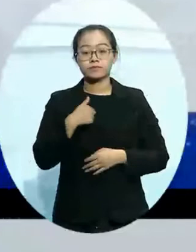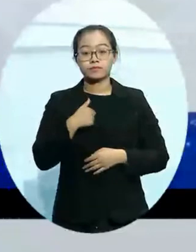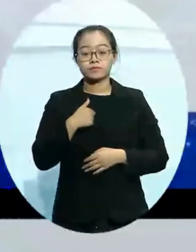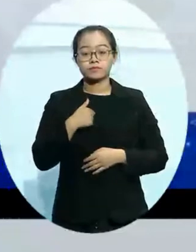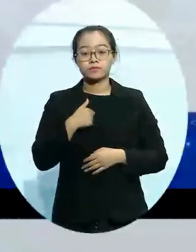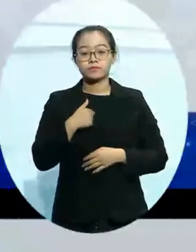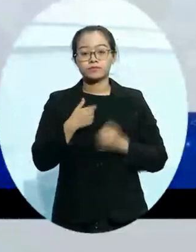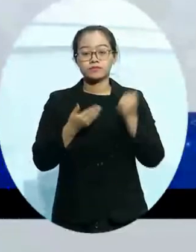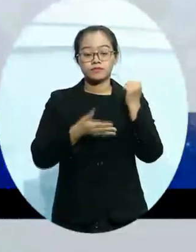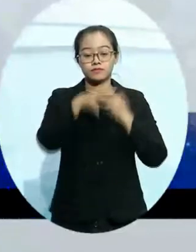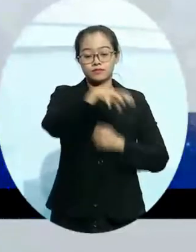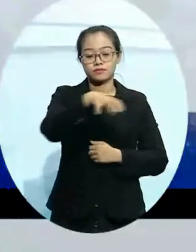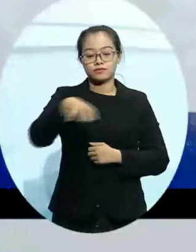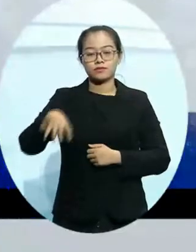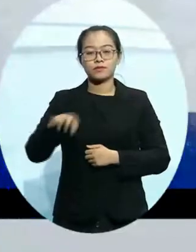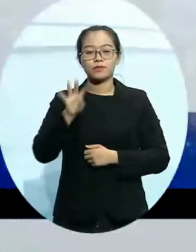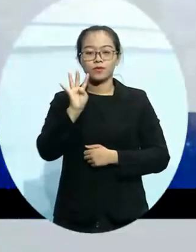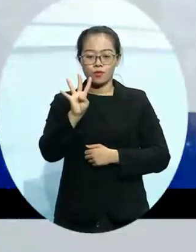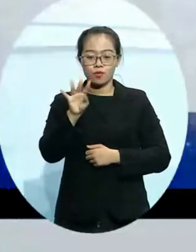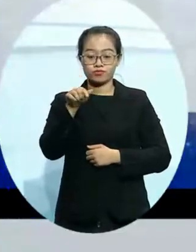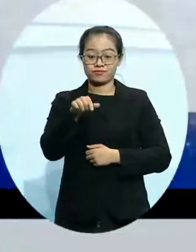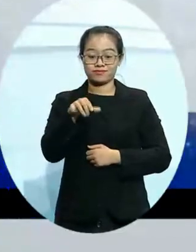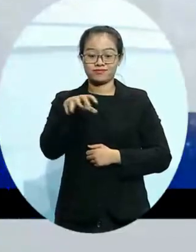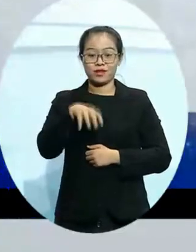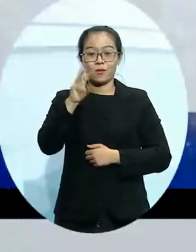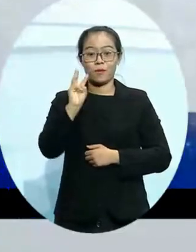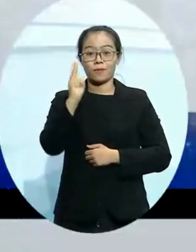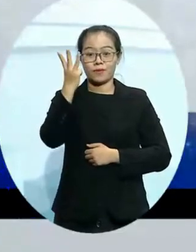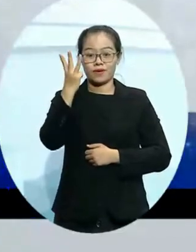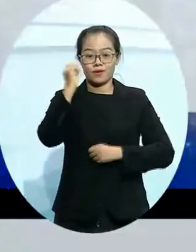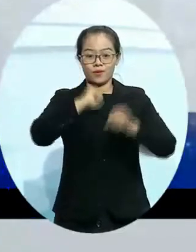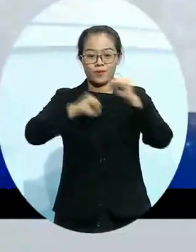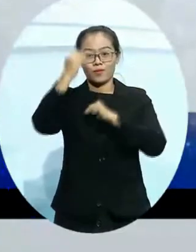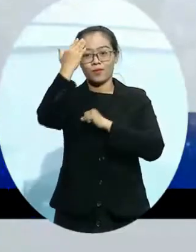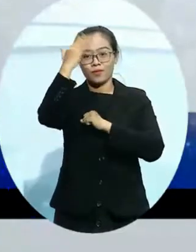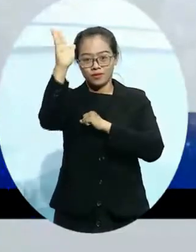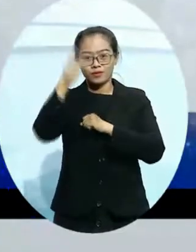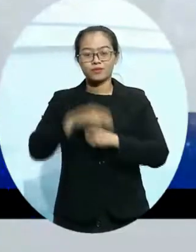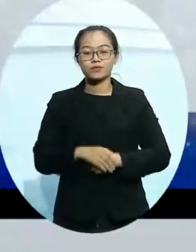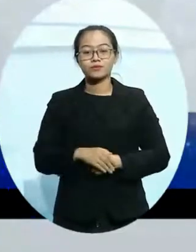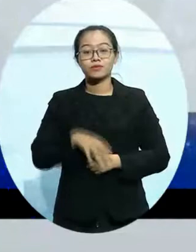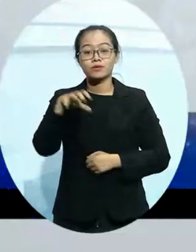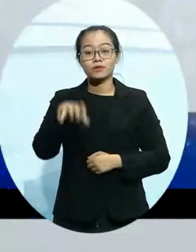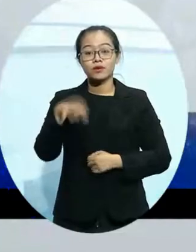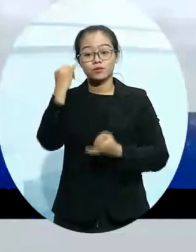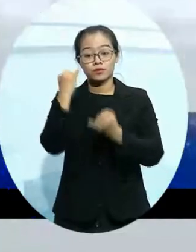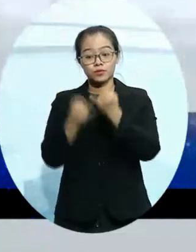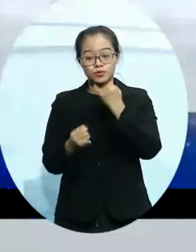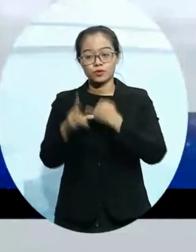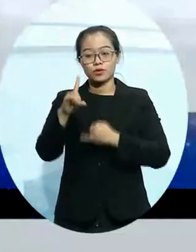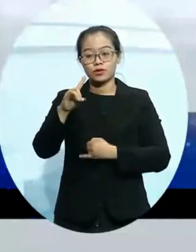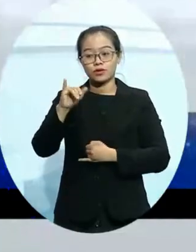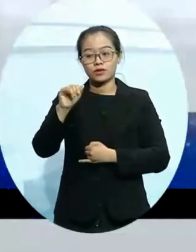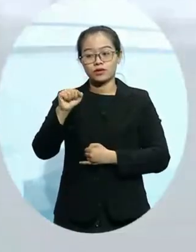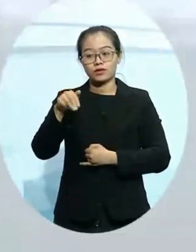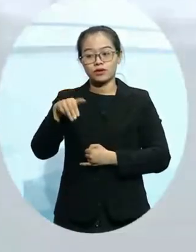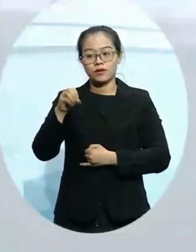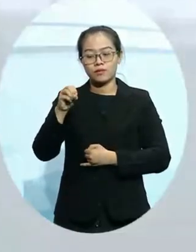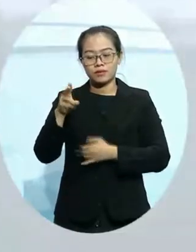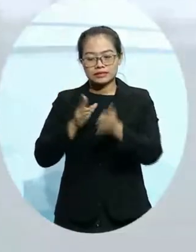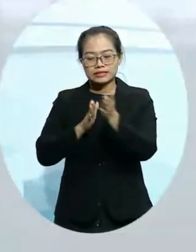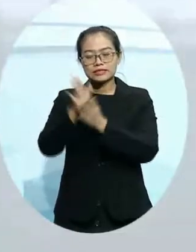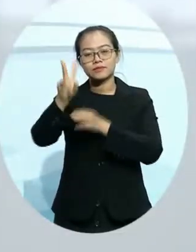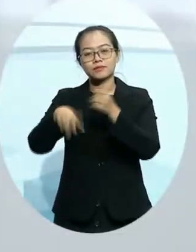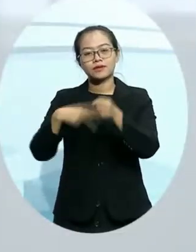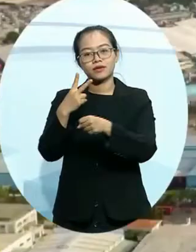có 4 lốc. Thì đây là lốc thứ 3 chúng tôi đưa vào vận hành. Và cái lốc cuối cùng là lốc Diamond. Khoảng 2 năm nữa thì chúng tôi sẽ